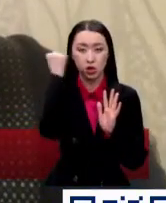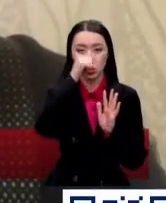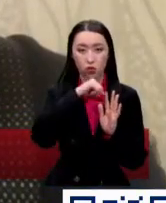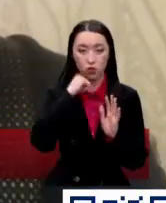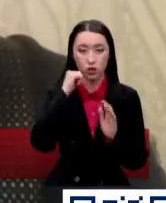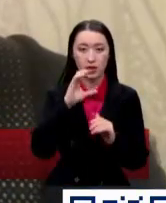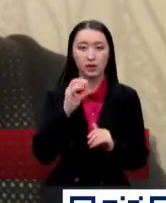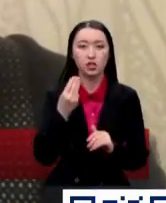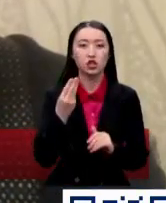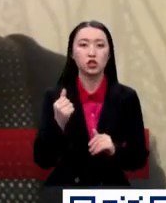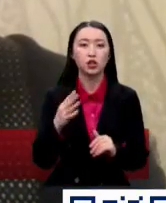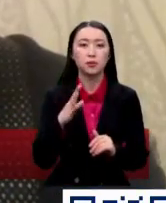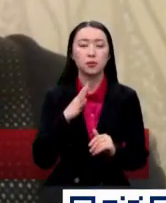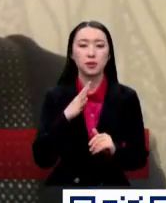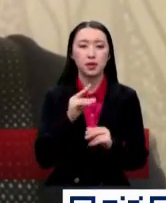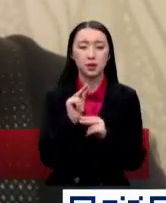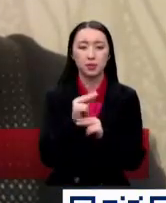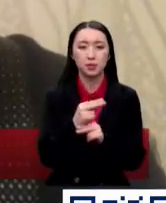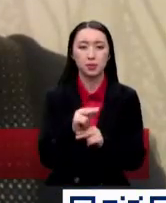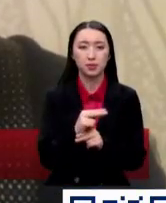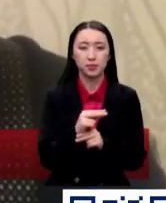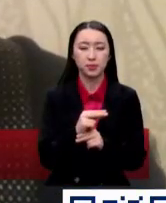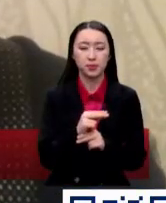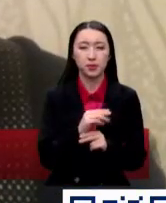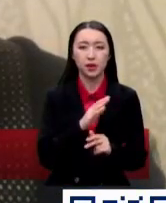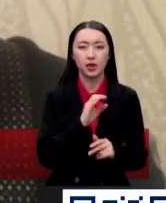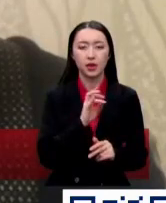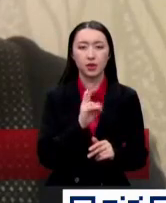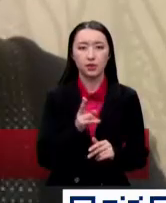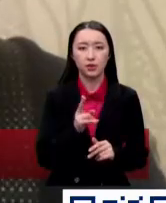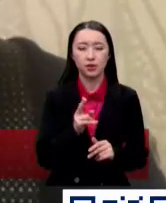была принята поправка Джексона Венка, по-моему.